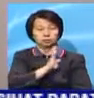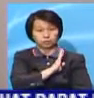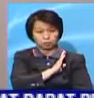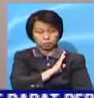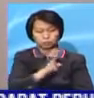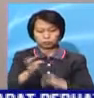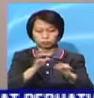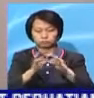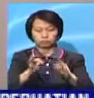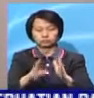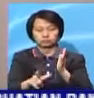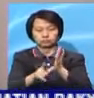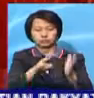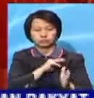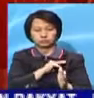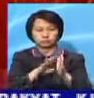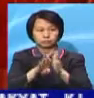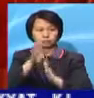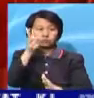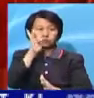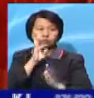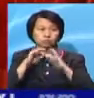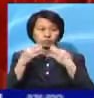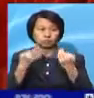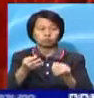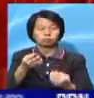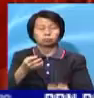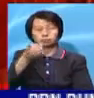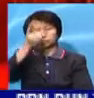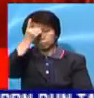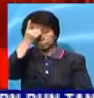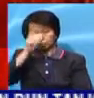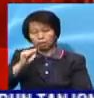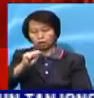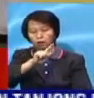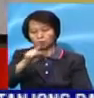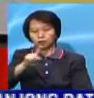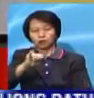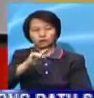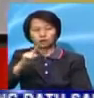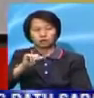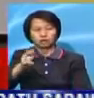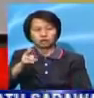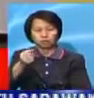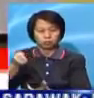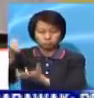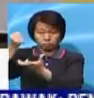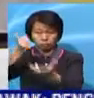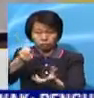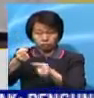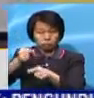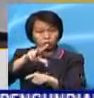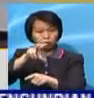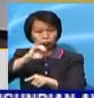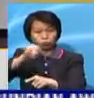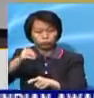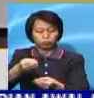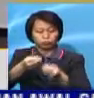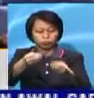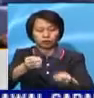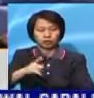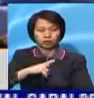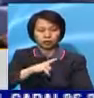Jelas Timbalan Menteri Pembangunan Wanita, Keluarga dan Masyarakat Dato' Azizah Mohamad Dun, peruntukan itu akan diberi kepada